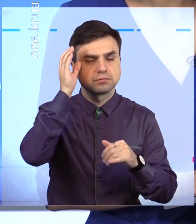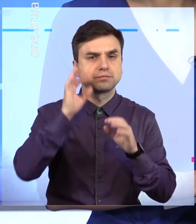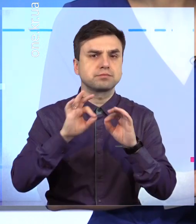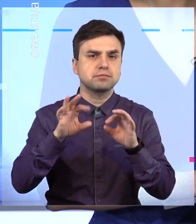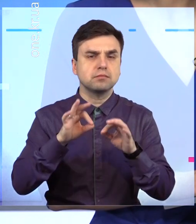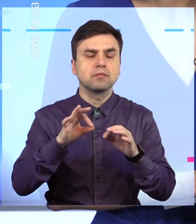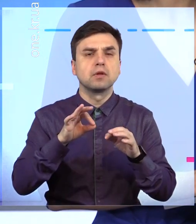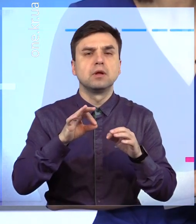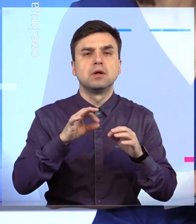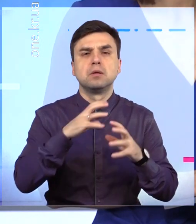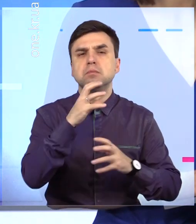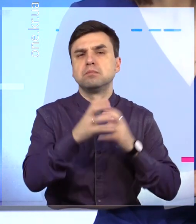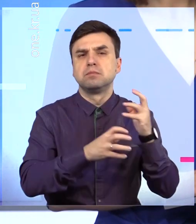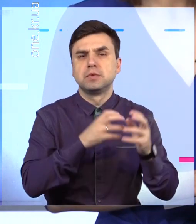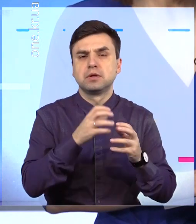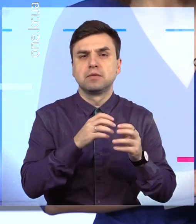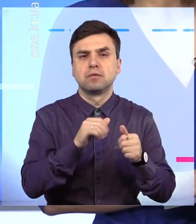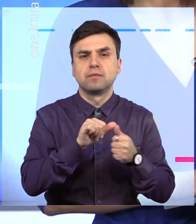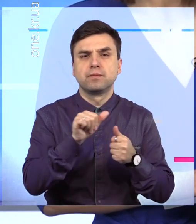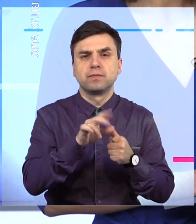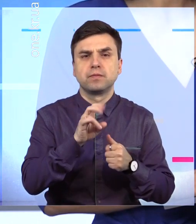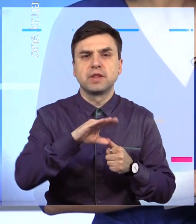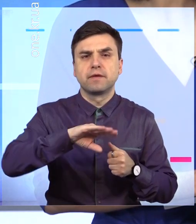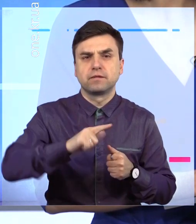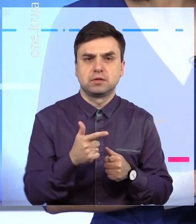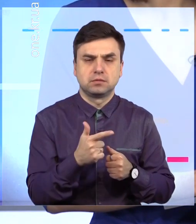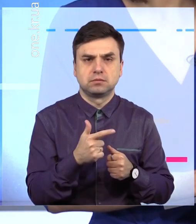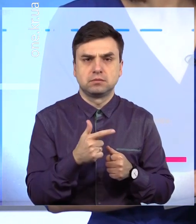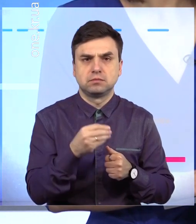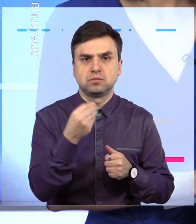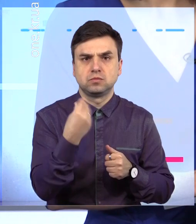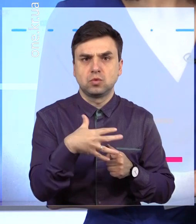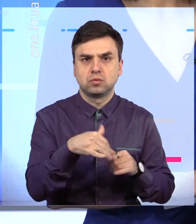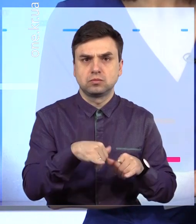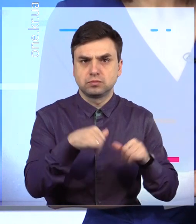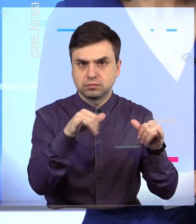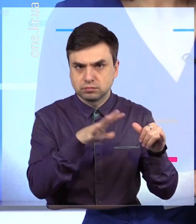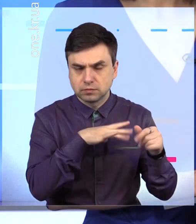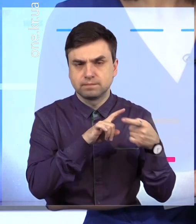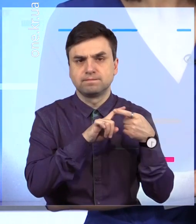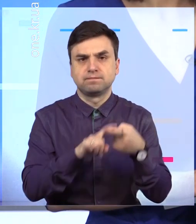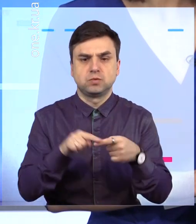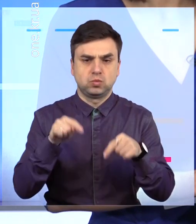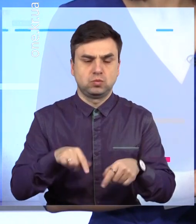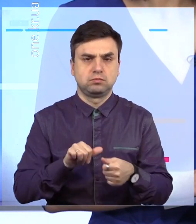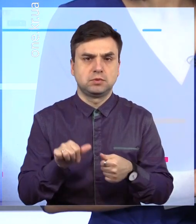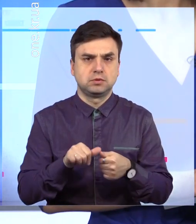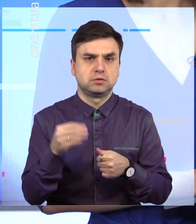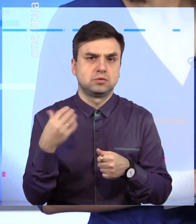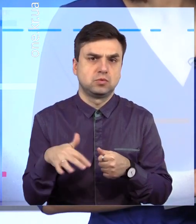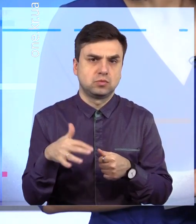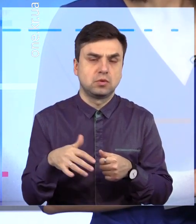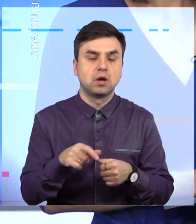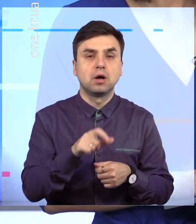та курсу валюти на вітчизняному ринку. Що думають водії з приводу нових цін на заправках та чи будуть керманичі відмовлятись від поїздок на